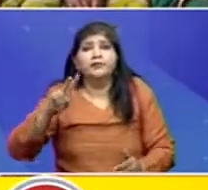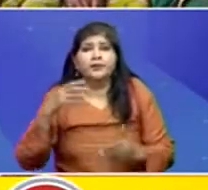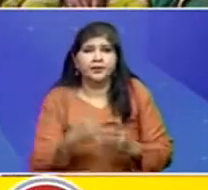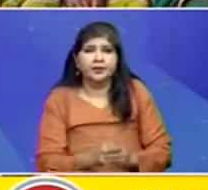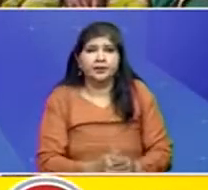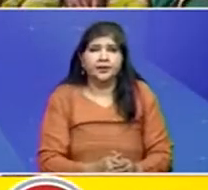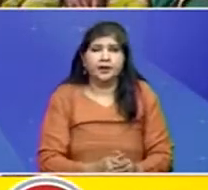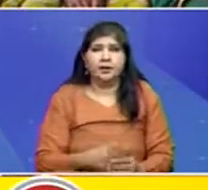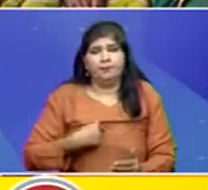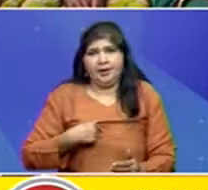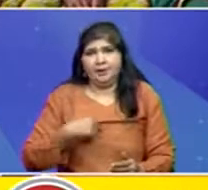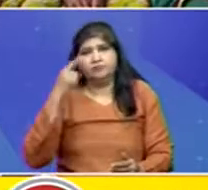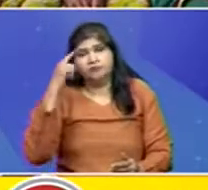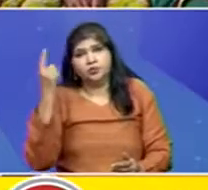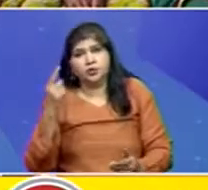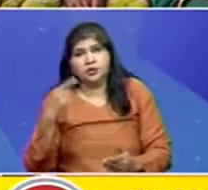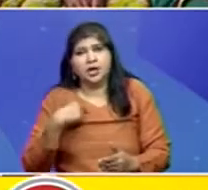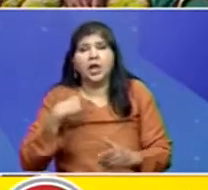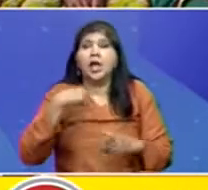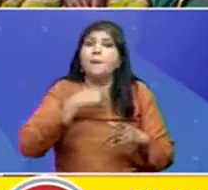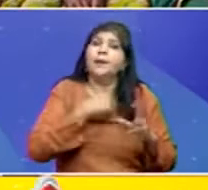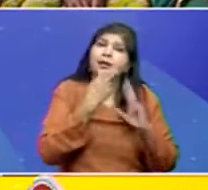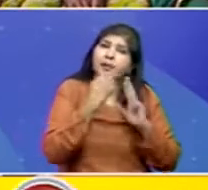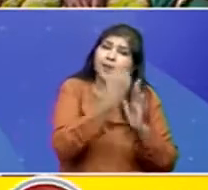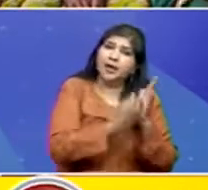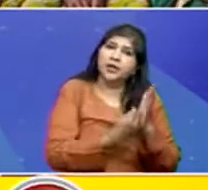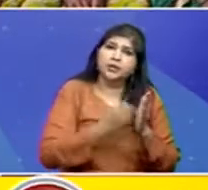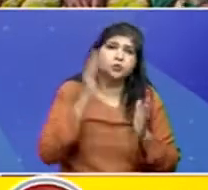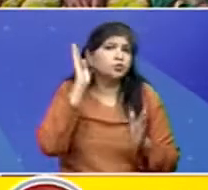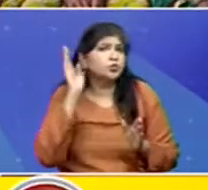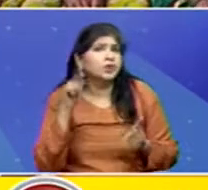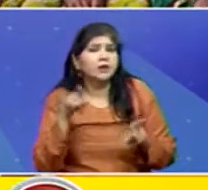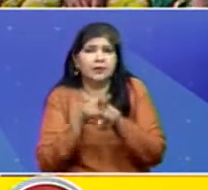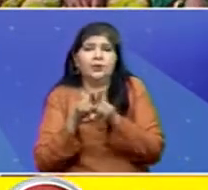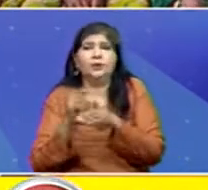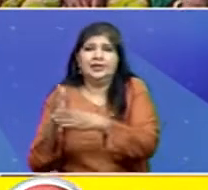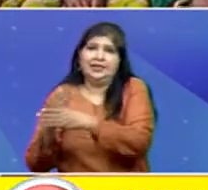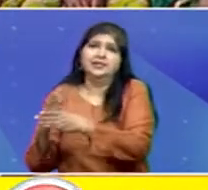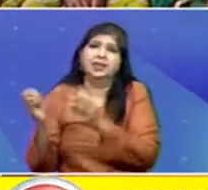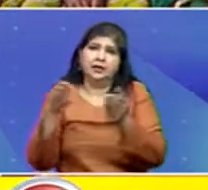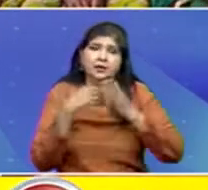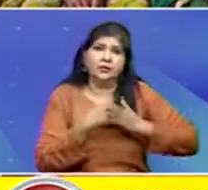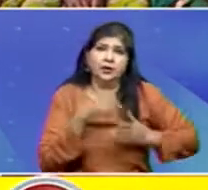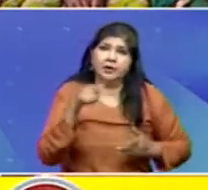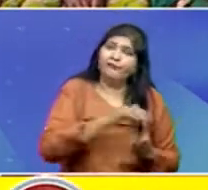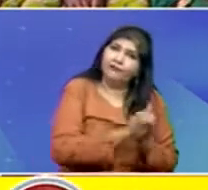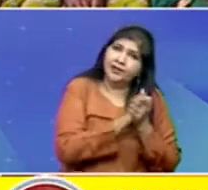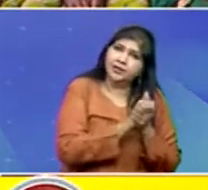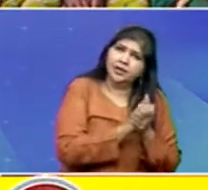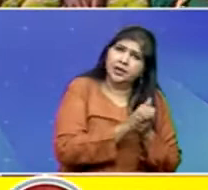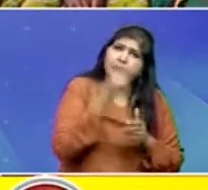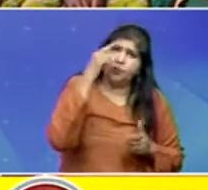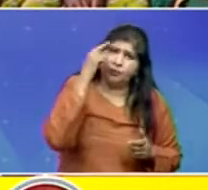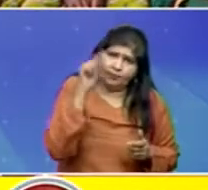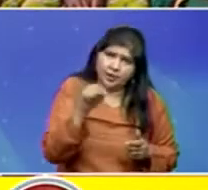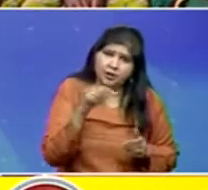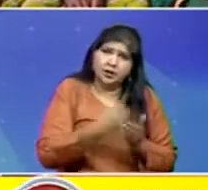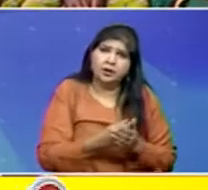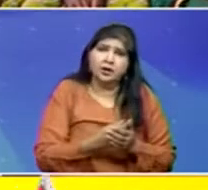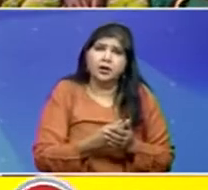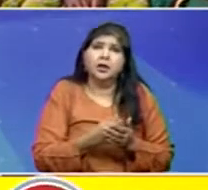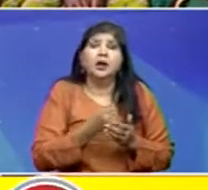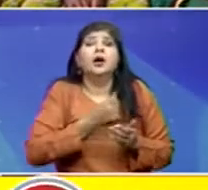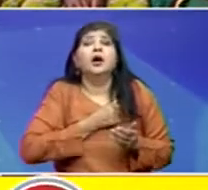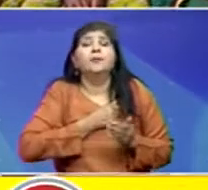इसलिए मैंने सोचा कि इसे मन की बात के सुरताओं को जरूर शेर करूँ साथियों क्या आप सोच सकते हैं कि कोई